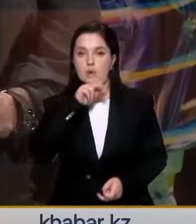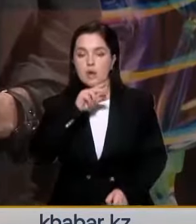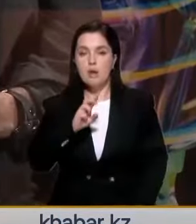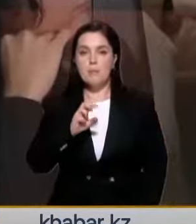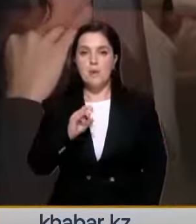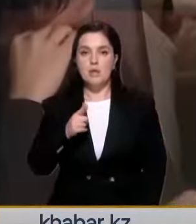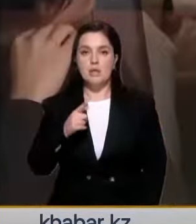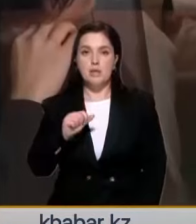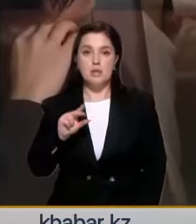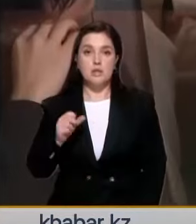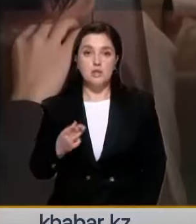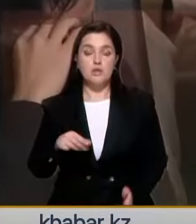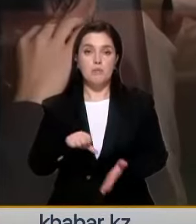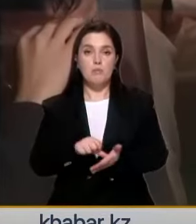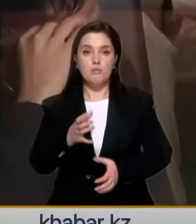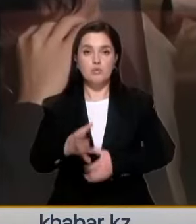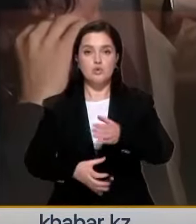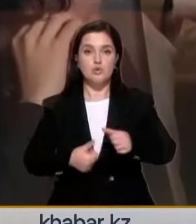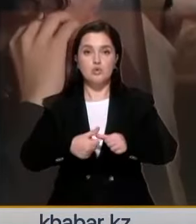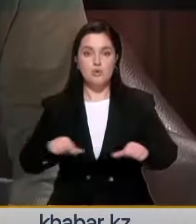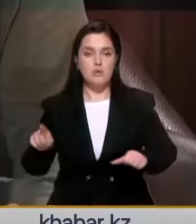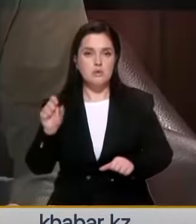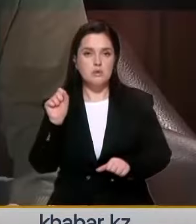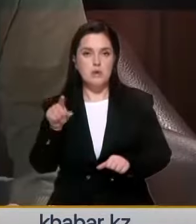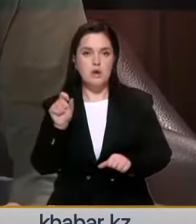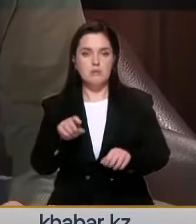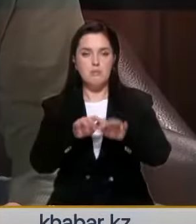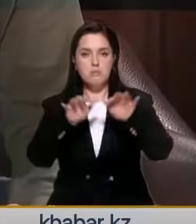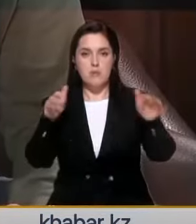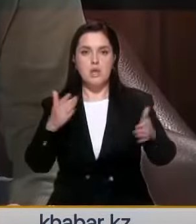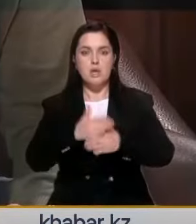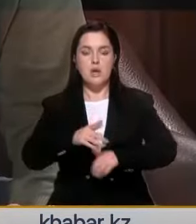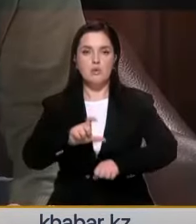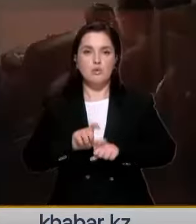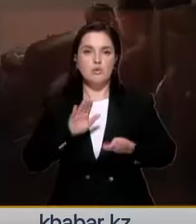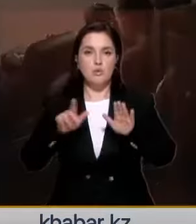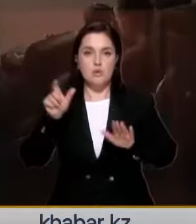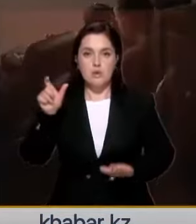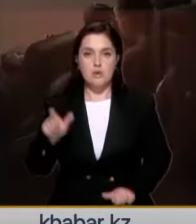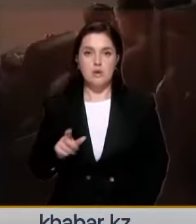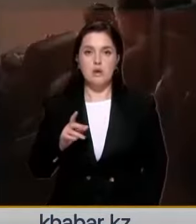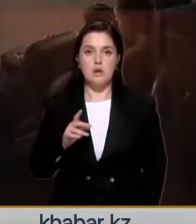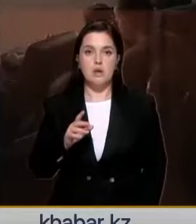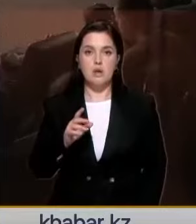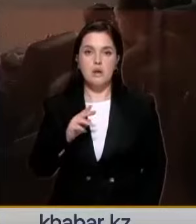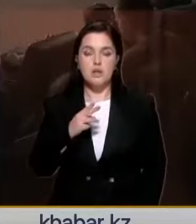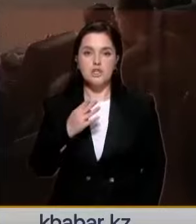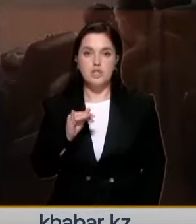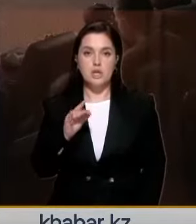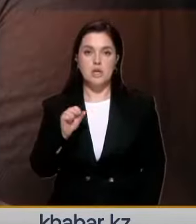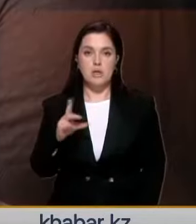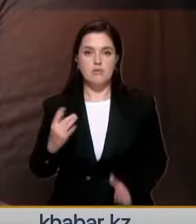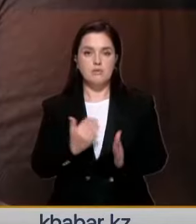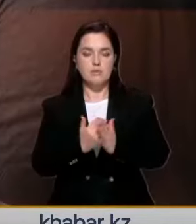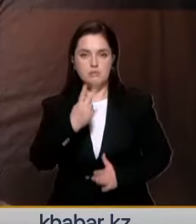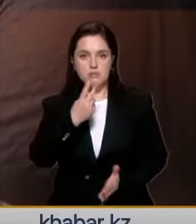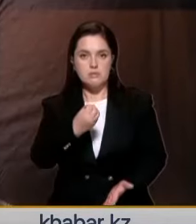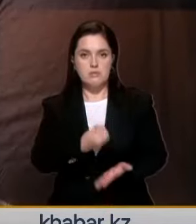представитель международного жюри обладатель золотой пальмовой ветви турецкий режиссёр Нури белье Лан высоко Оценил казахстанский